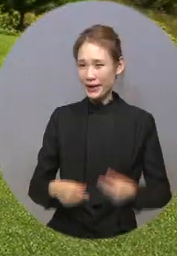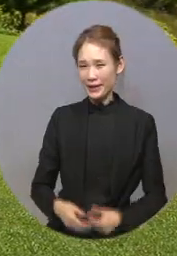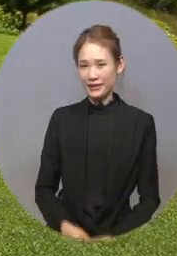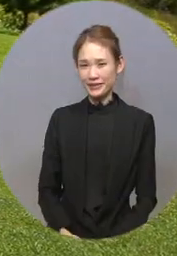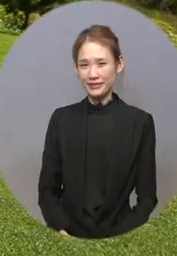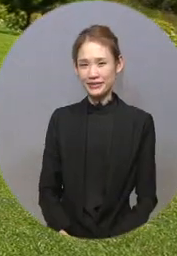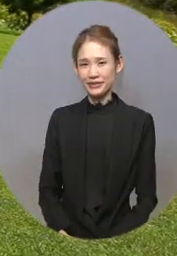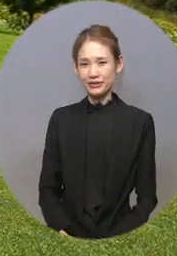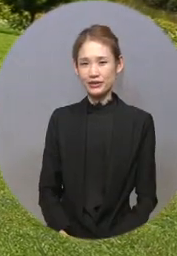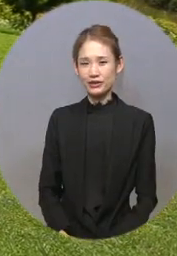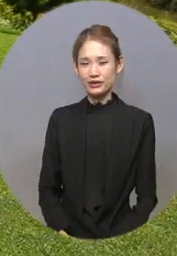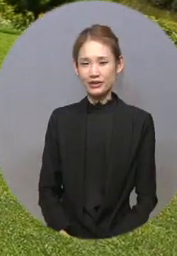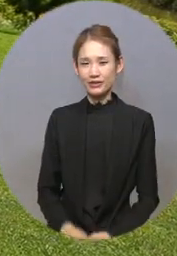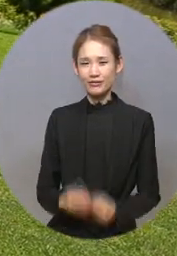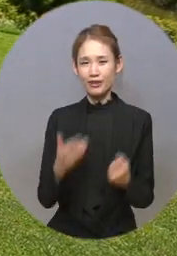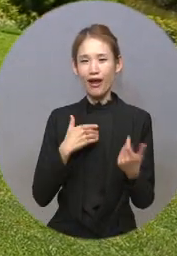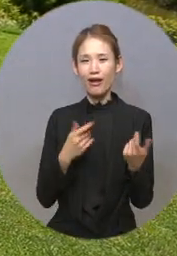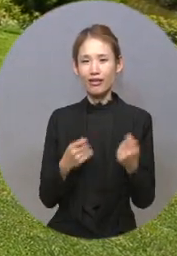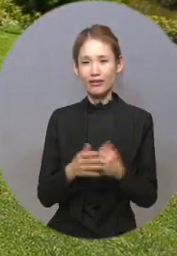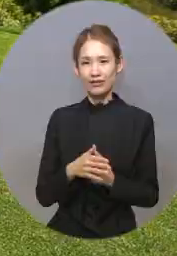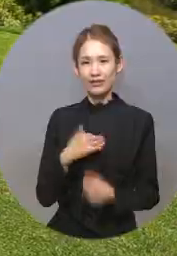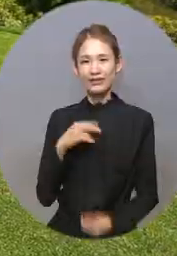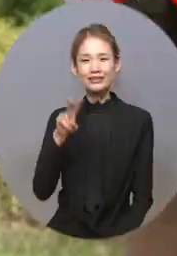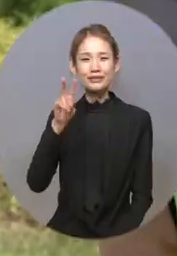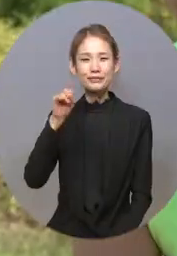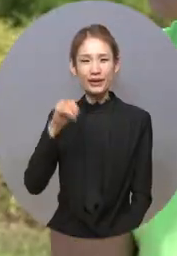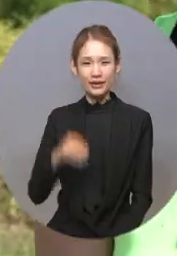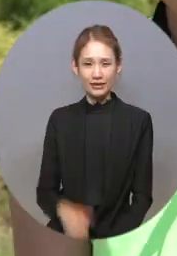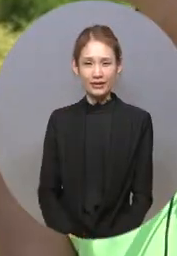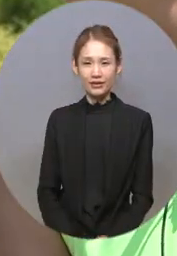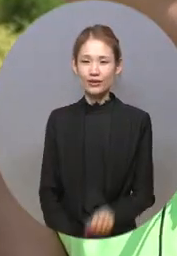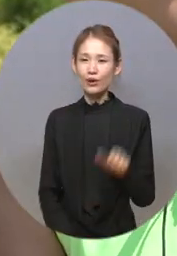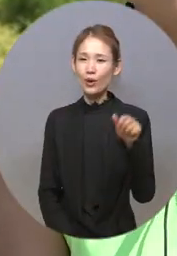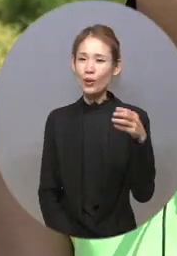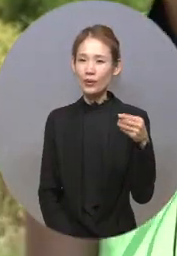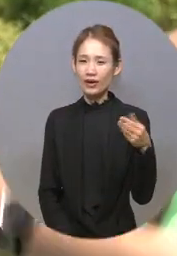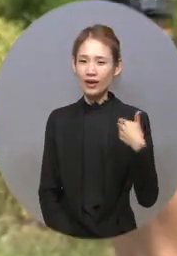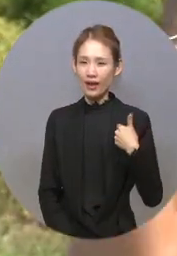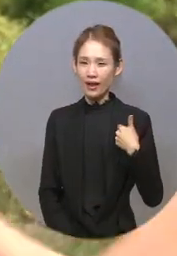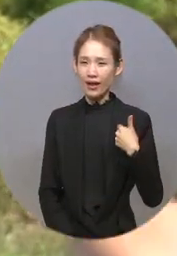나한테도 그럼 저는 2만 원? 저 5만 원 정도 레이디 가서.